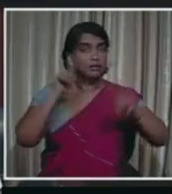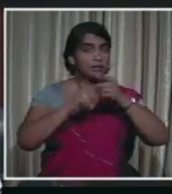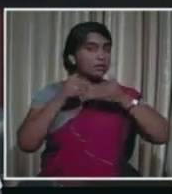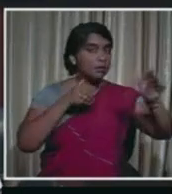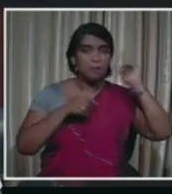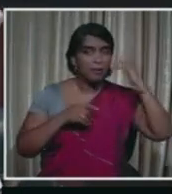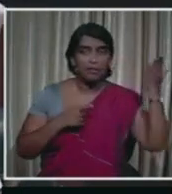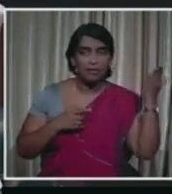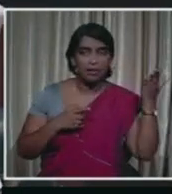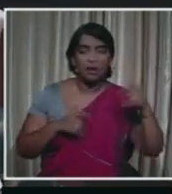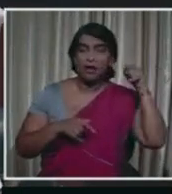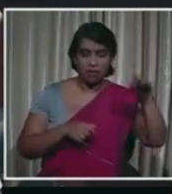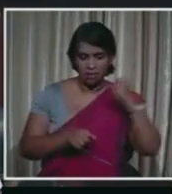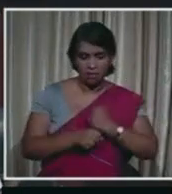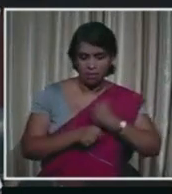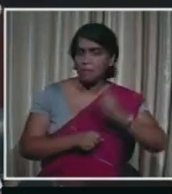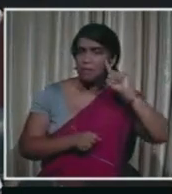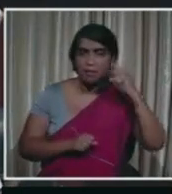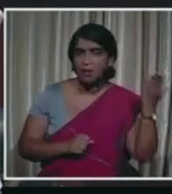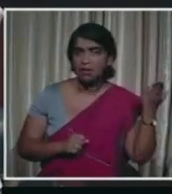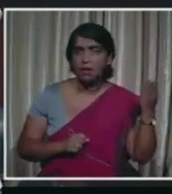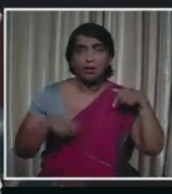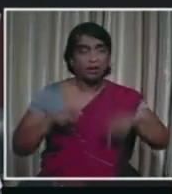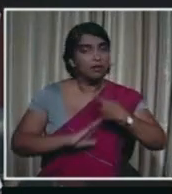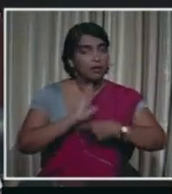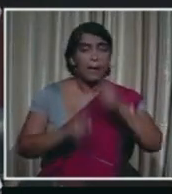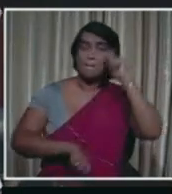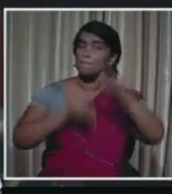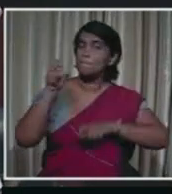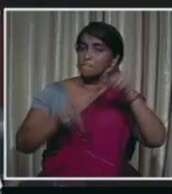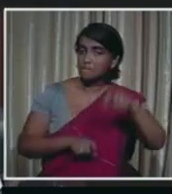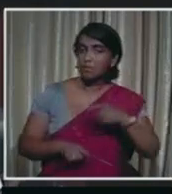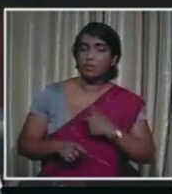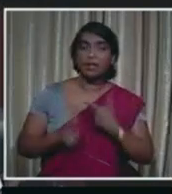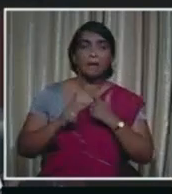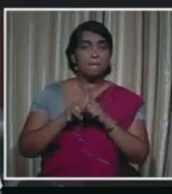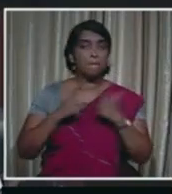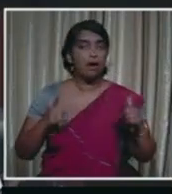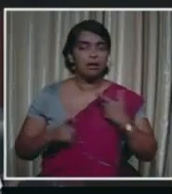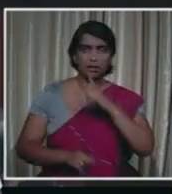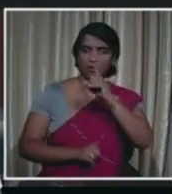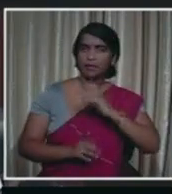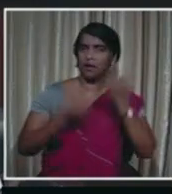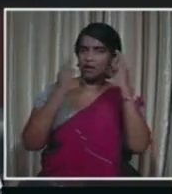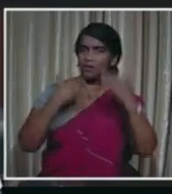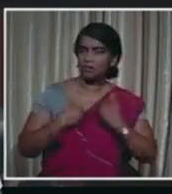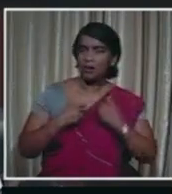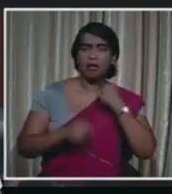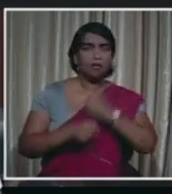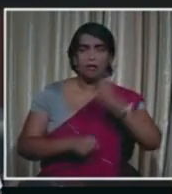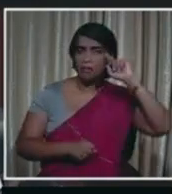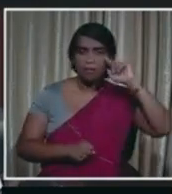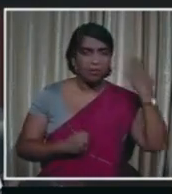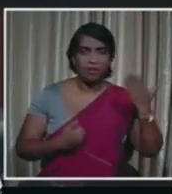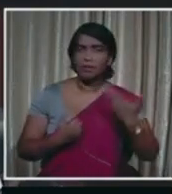කියලා මේ ආණ්ඩුව දැන් නැද්ද මේ රටේ මිනිස්සුන්ට භාෂණේ නිදහස තියෙනවායි කියලා මේ ආණ්ඩුව දැන්